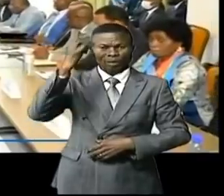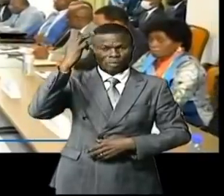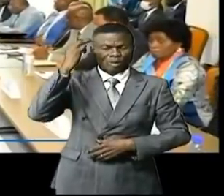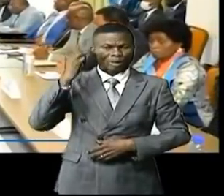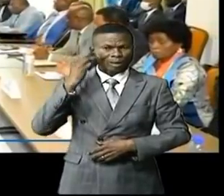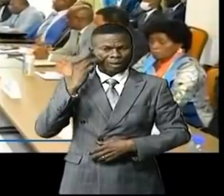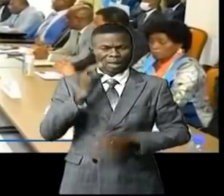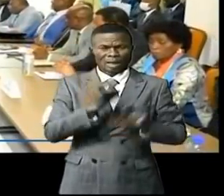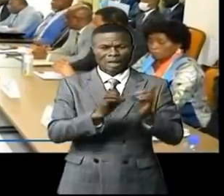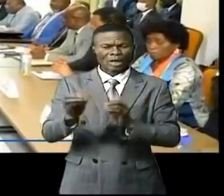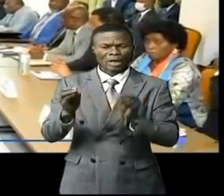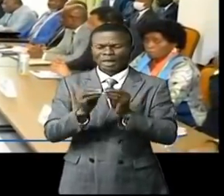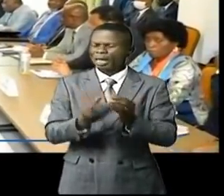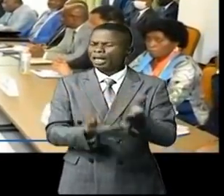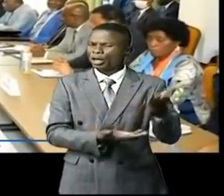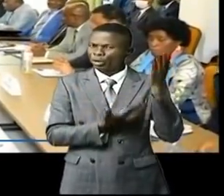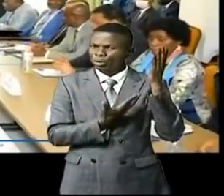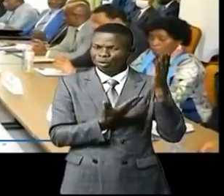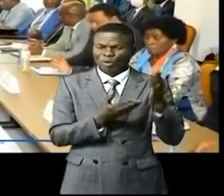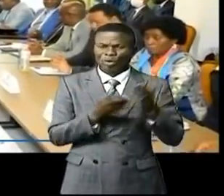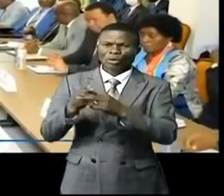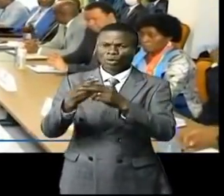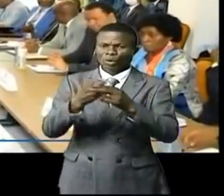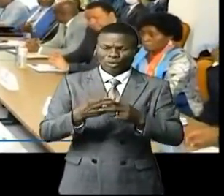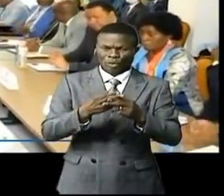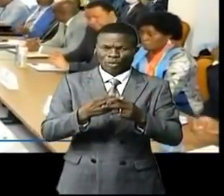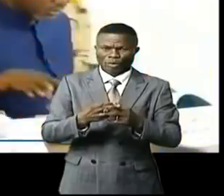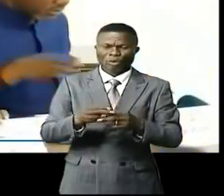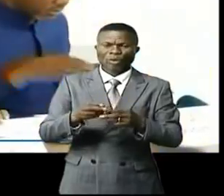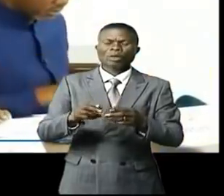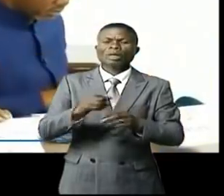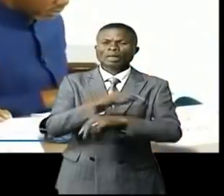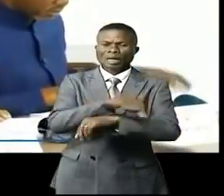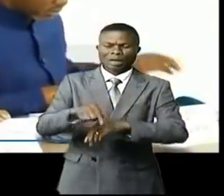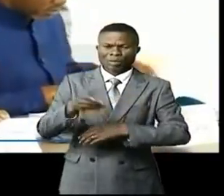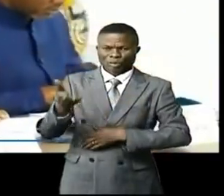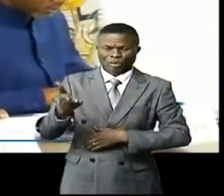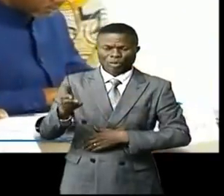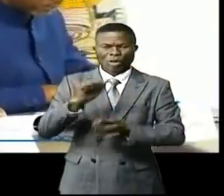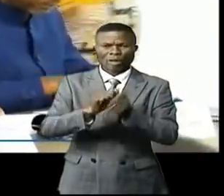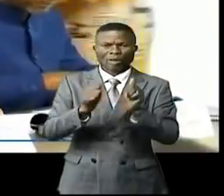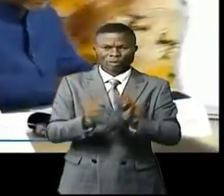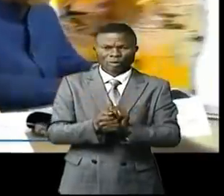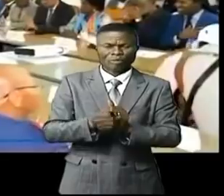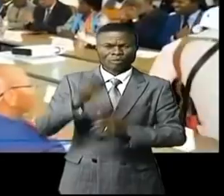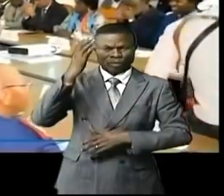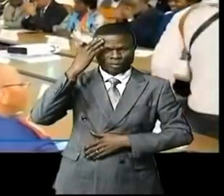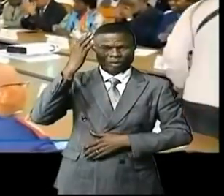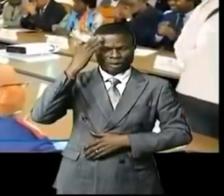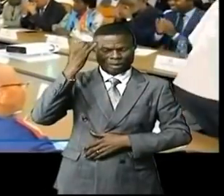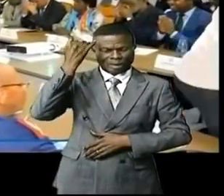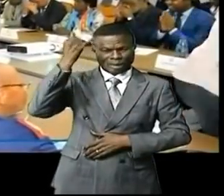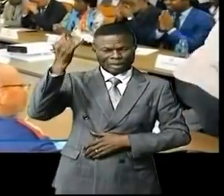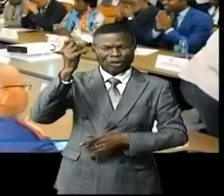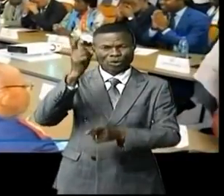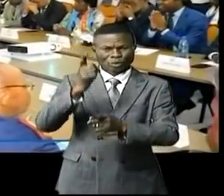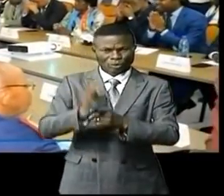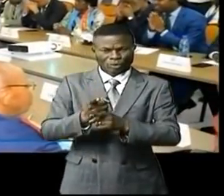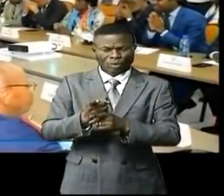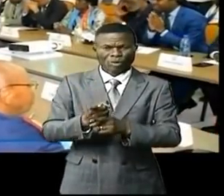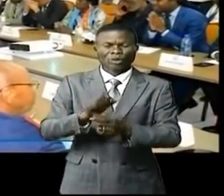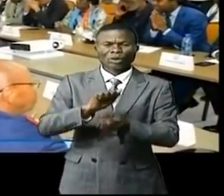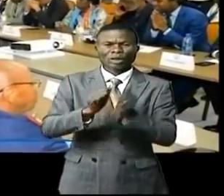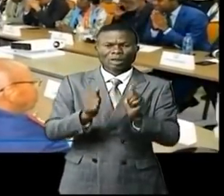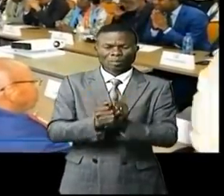présidé une importante réunion de sécurité élargie aux membres du gouvernement. Question de faire une évaluation de l'état de